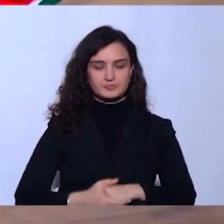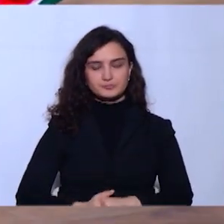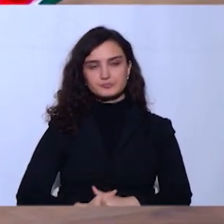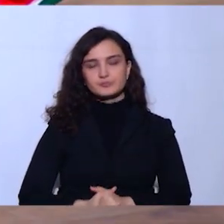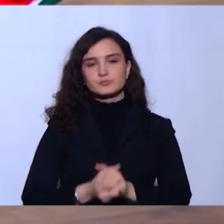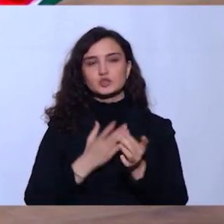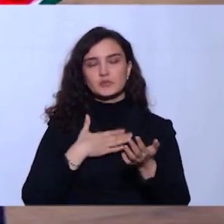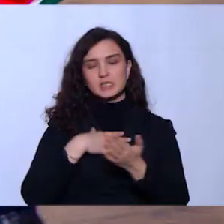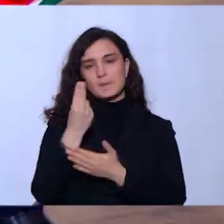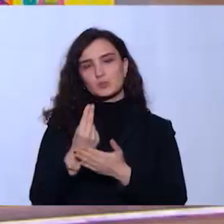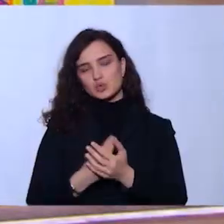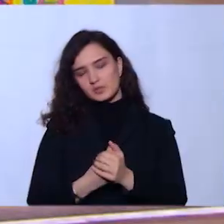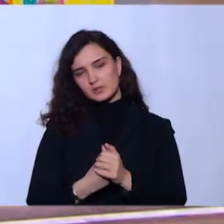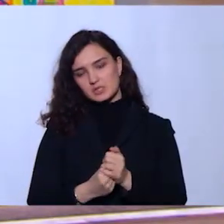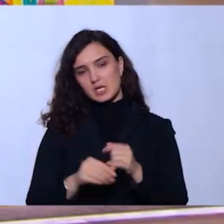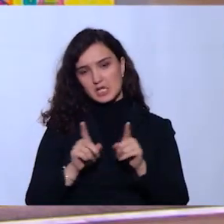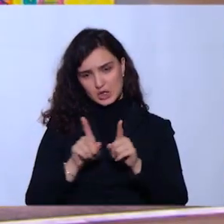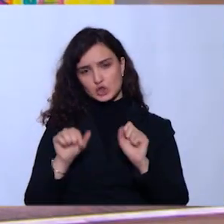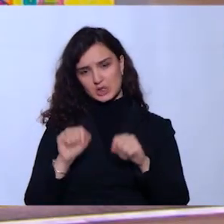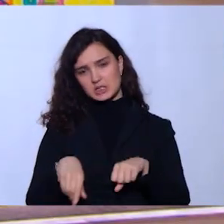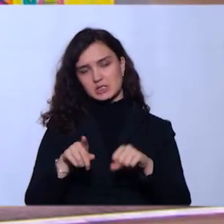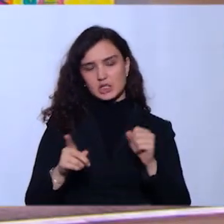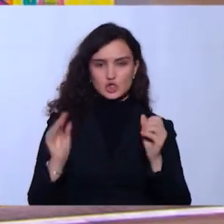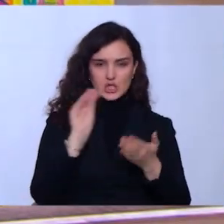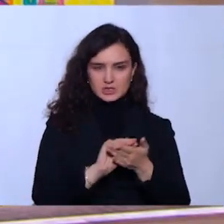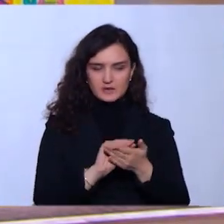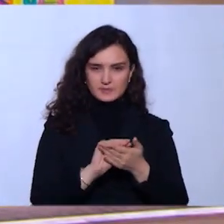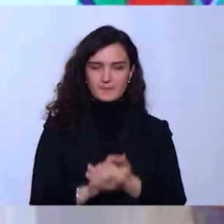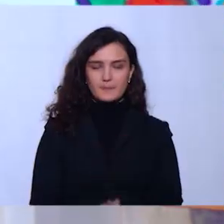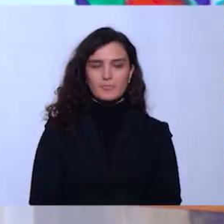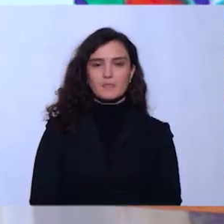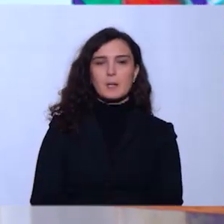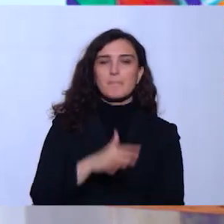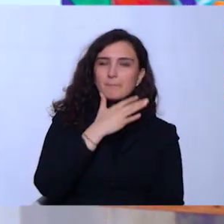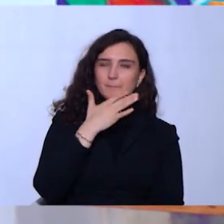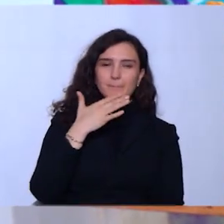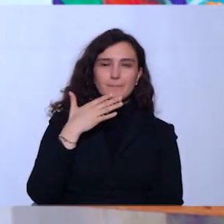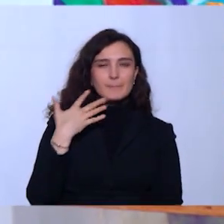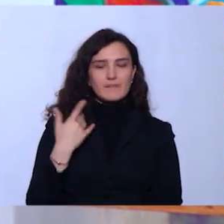ჩვენი ნამუშევრის რიტმი. ახაც შეგიძლიათ ჩასვათ ბევრი